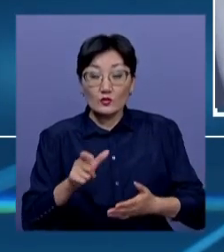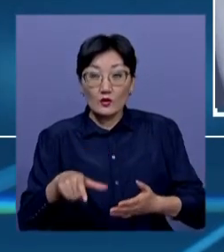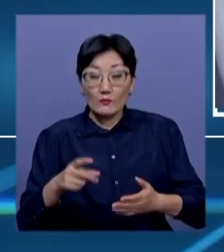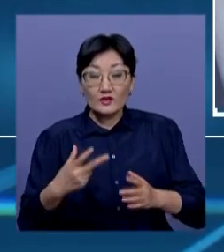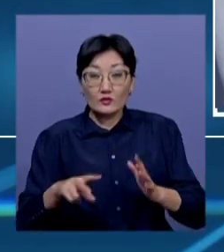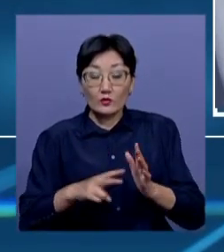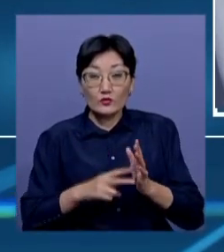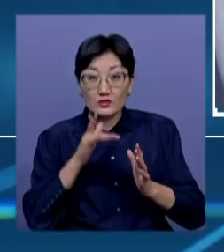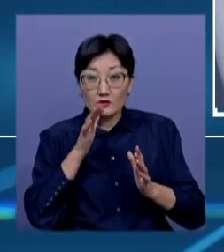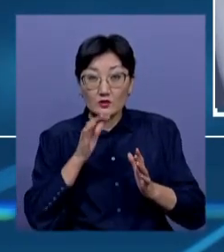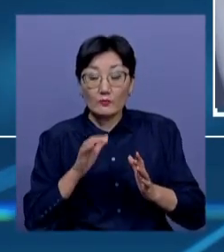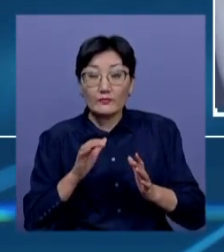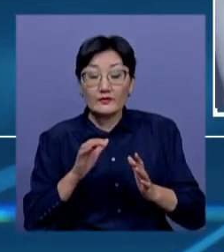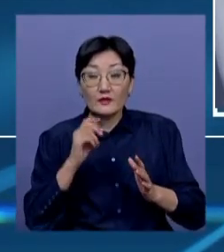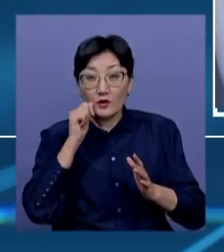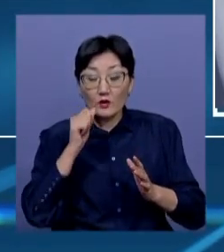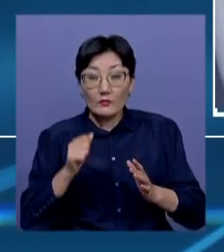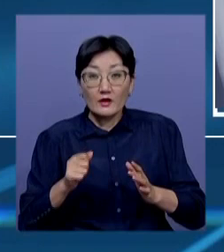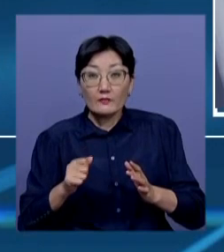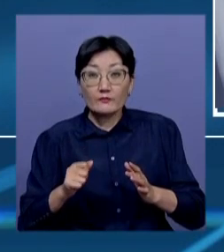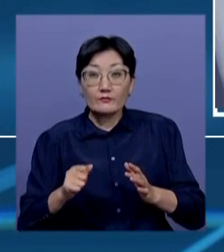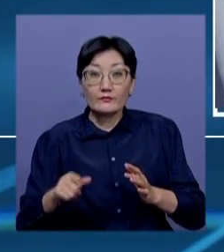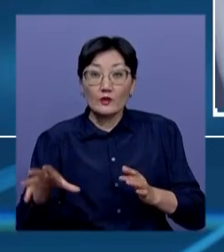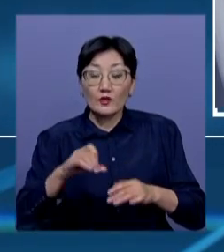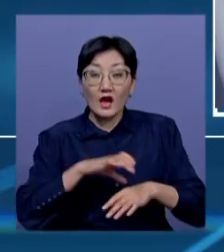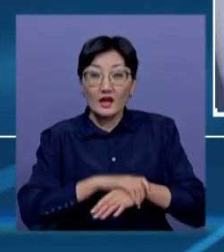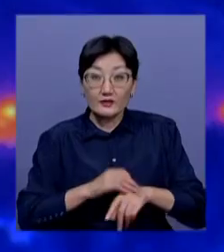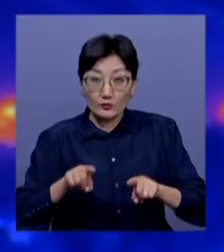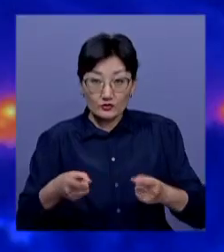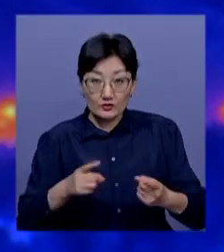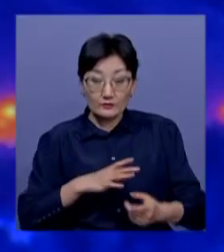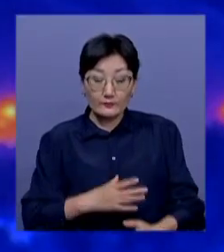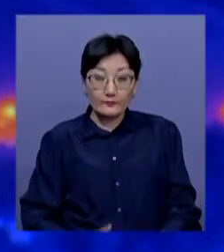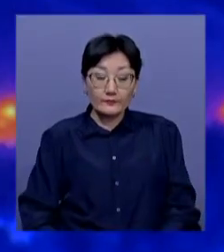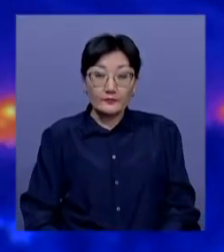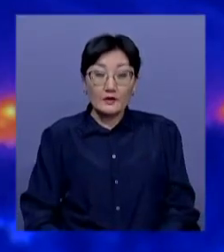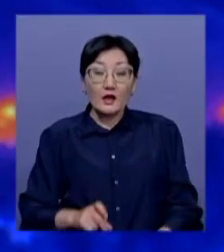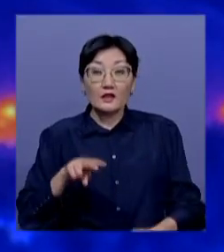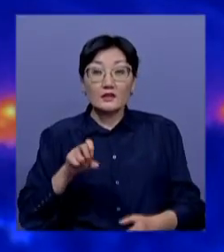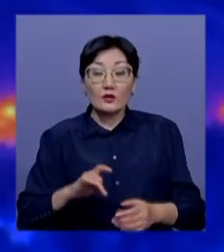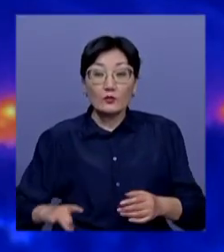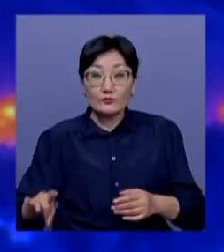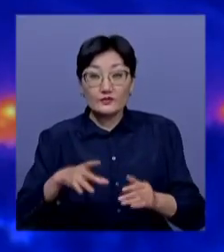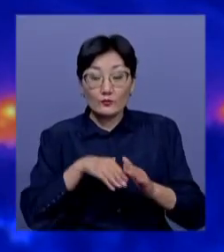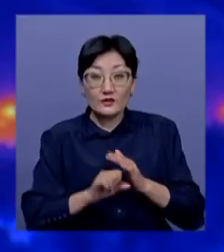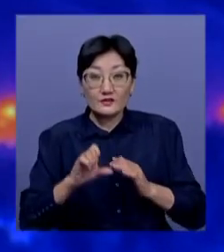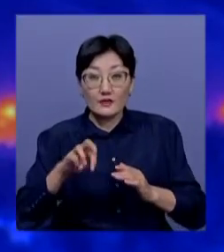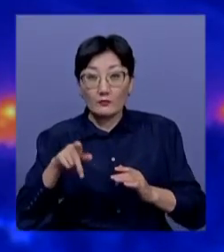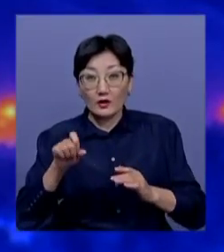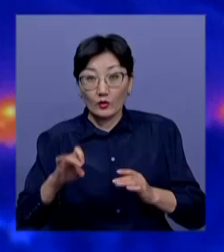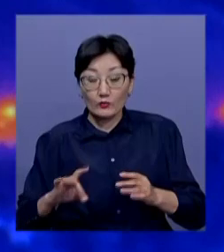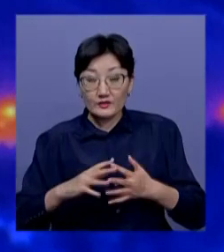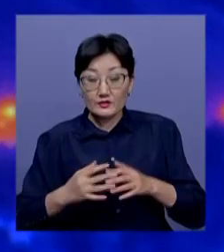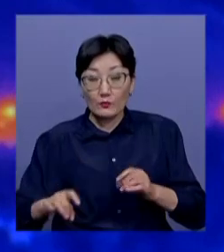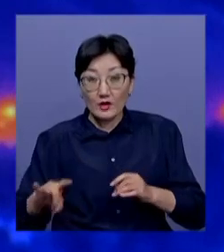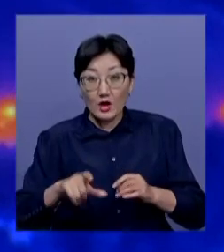Республикасының 37 жастағы тумасын таудағы жайылымнан анықтап ұстады. Алатау ауданына қарасты Самғау ықшам ауданында